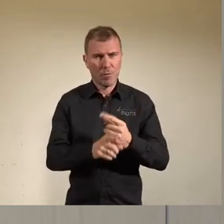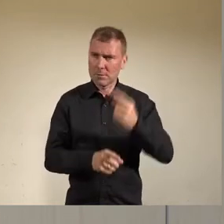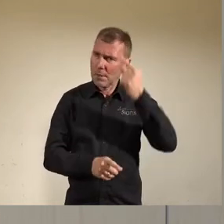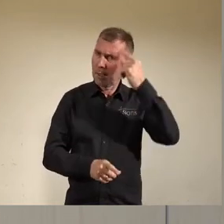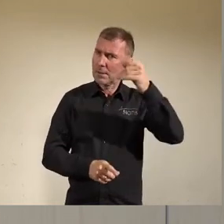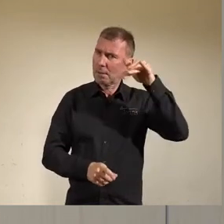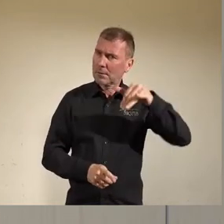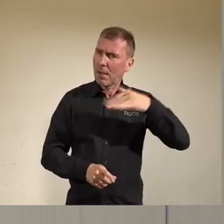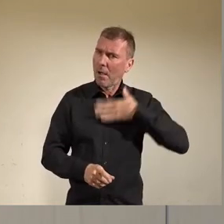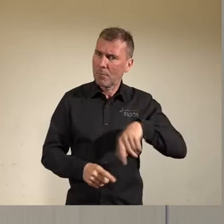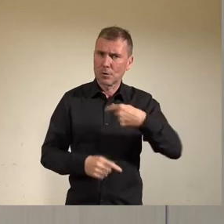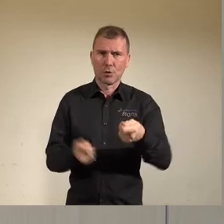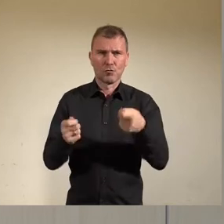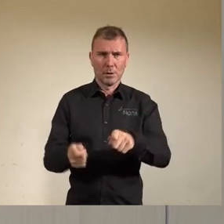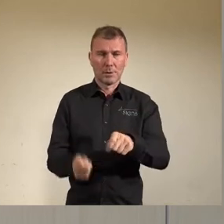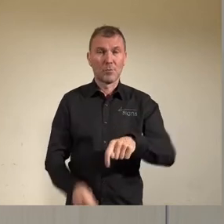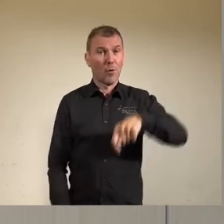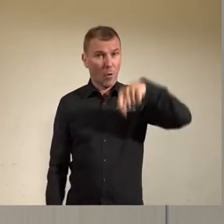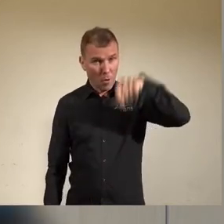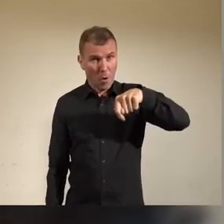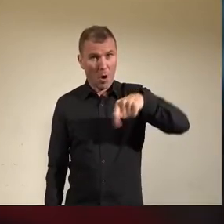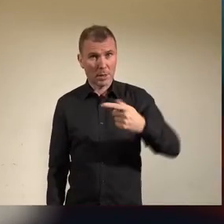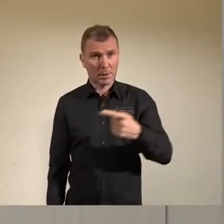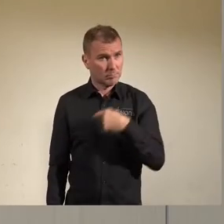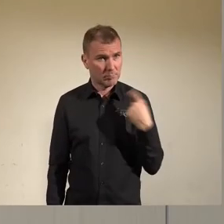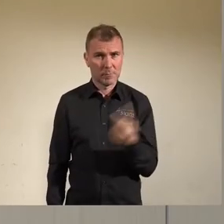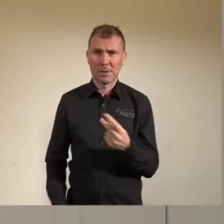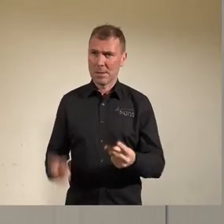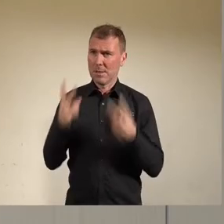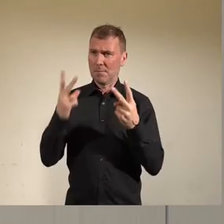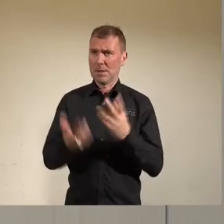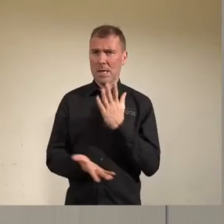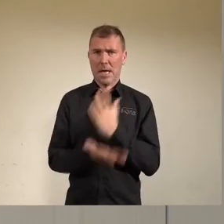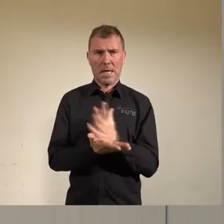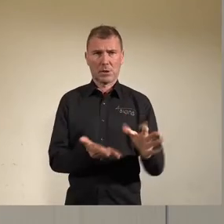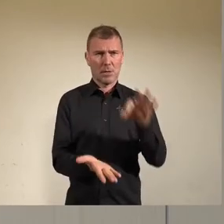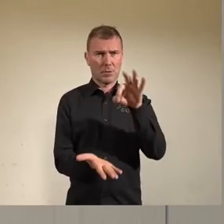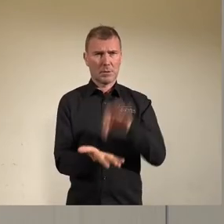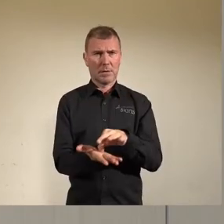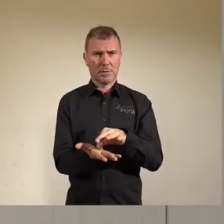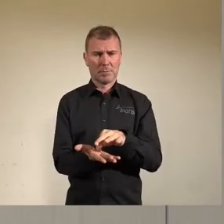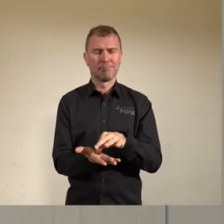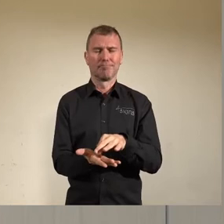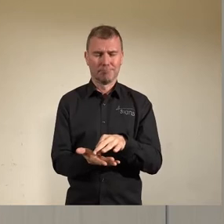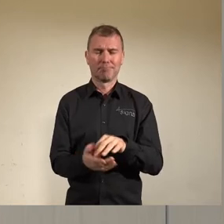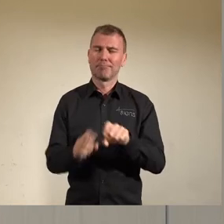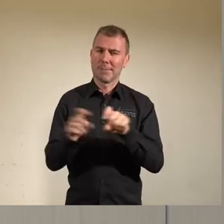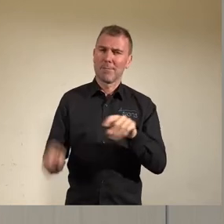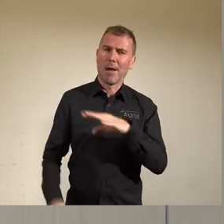schließen. Wir werden heute eine wichtige Entscheidung treffen, bei der es um eine Menge Geld